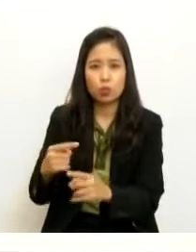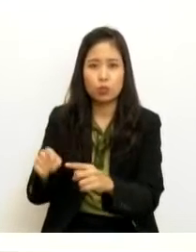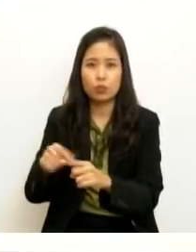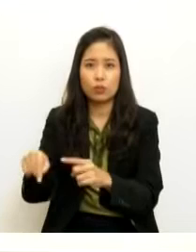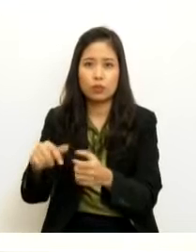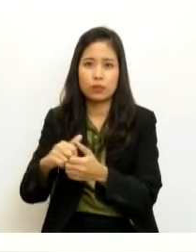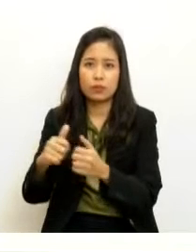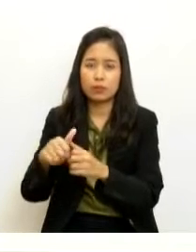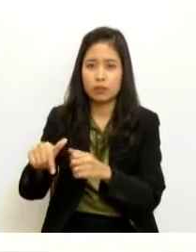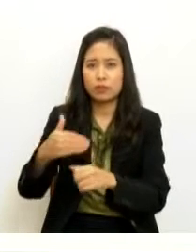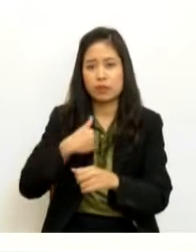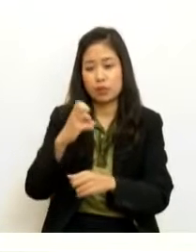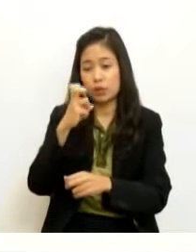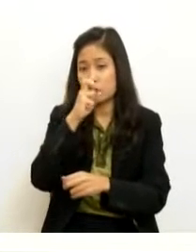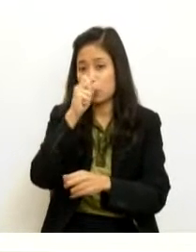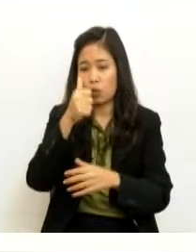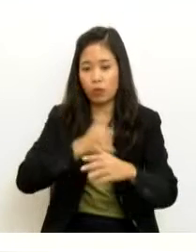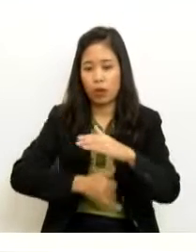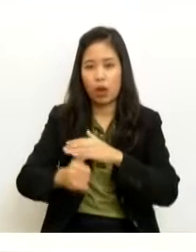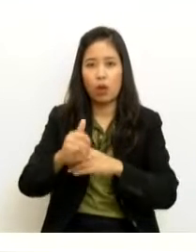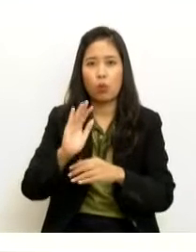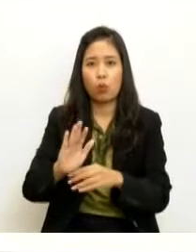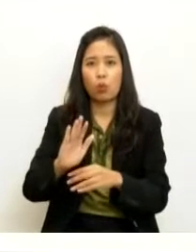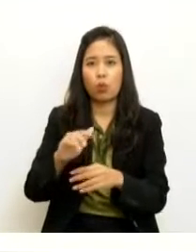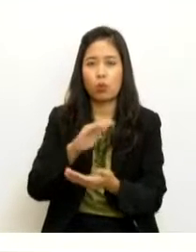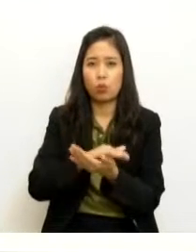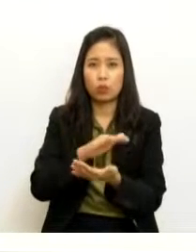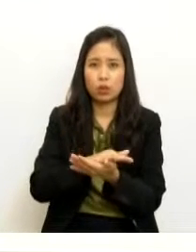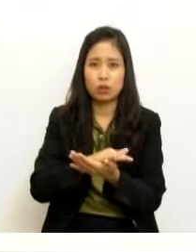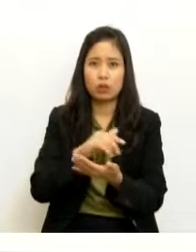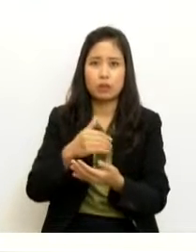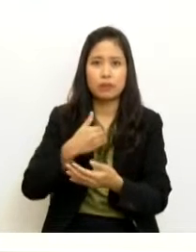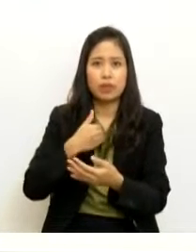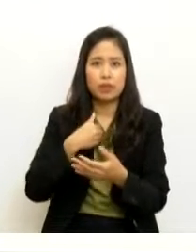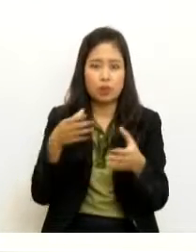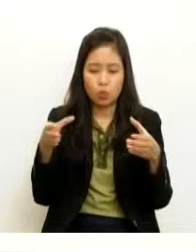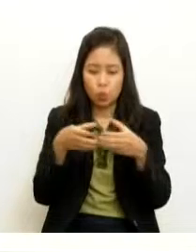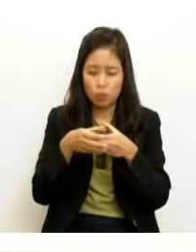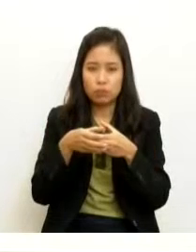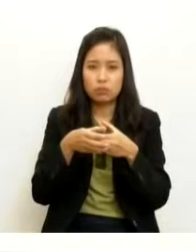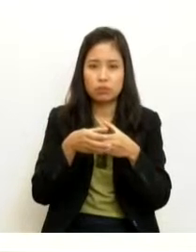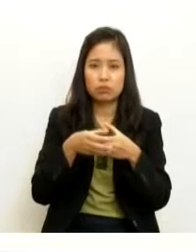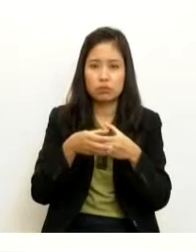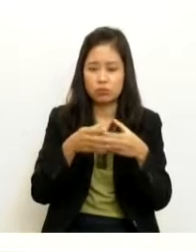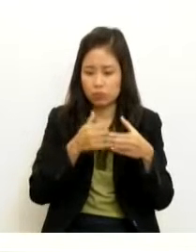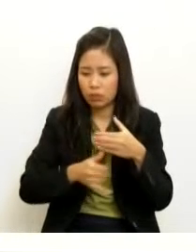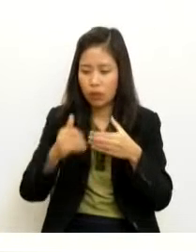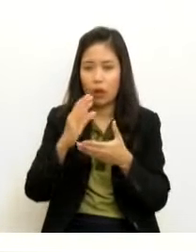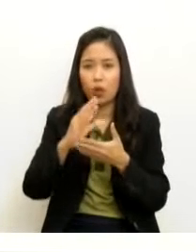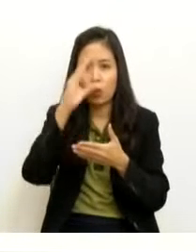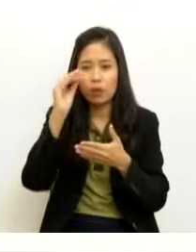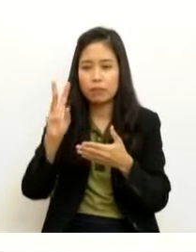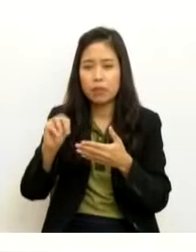ๆก็มีการสอบเข้าแล้วก็รับเด็กไปได้บางส่วนแต่ก็มีเด็กกลุ่มหนึ่งซึ่งไม่สามารถที่เข้าเรียนในโรงเรียนมัธย